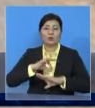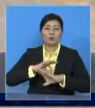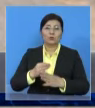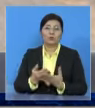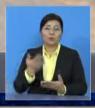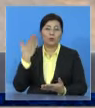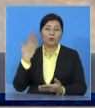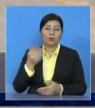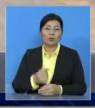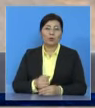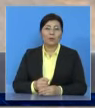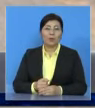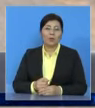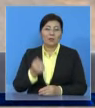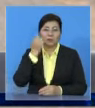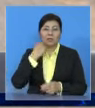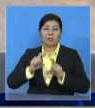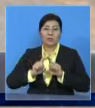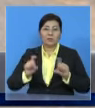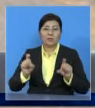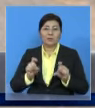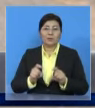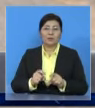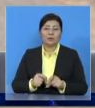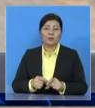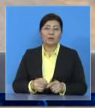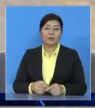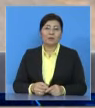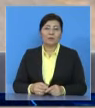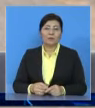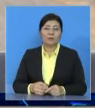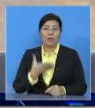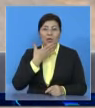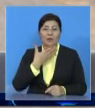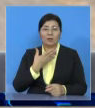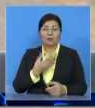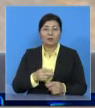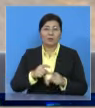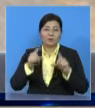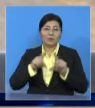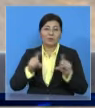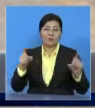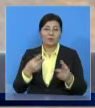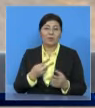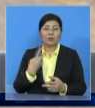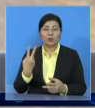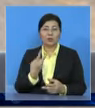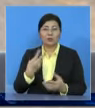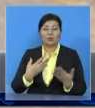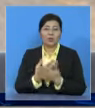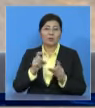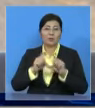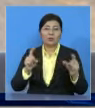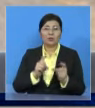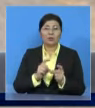бұрынғы жөндеуге дейінгі мектептің ішкі бейнесімен, сырт бейнесімен қазіргінің өзінде үлкен жер мен көкке айырмашылықтары бар. Әрине